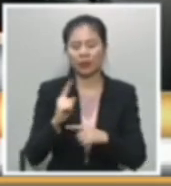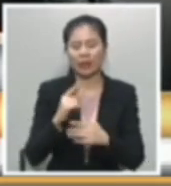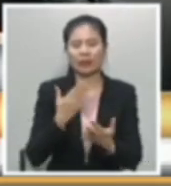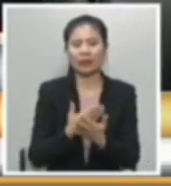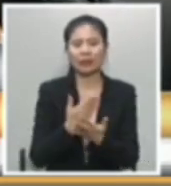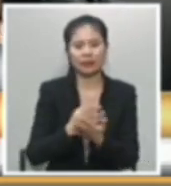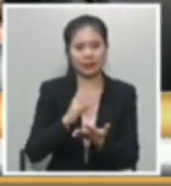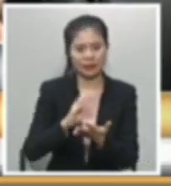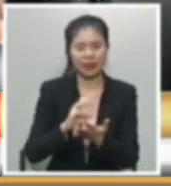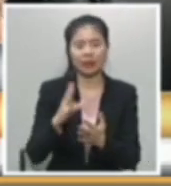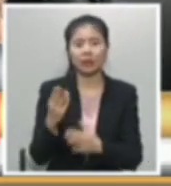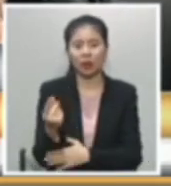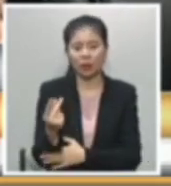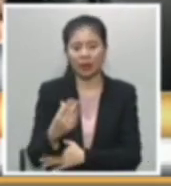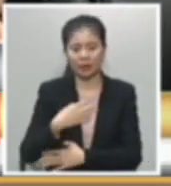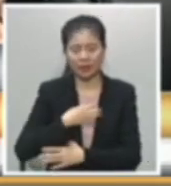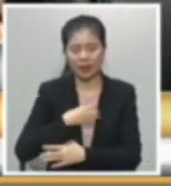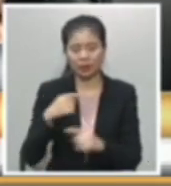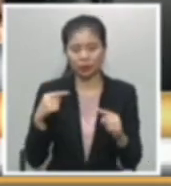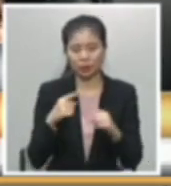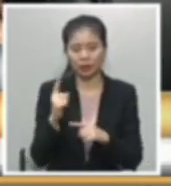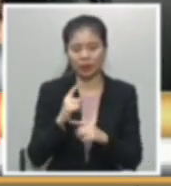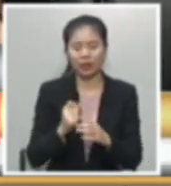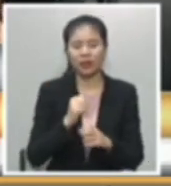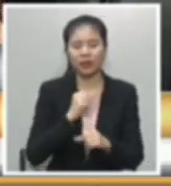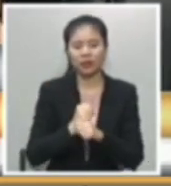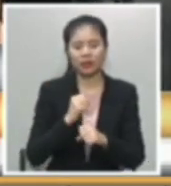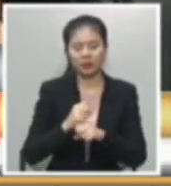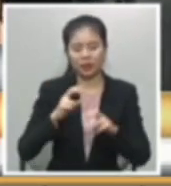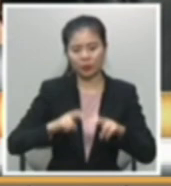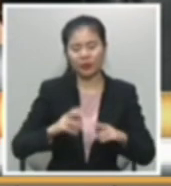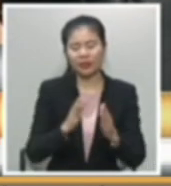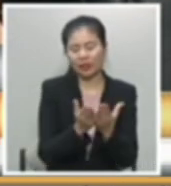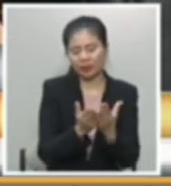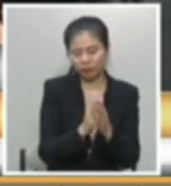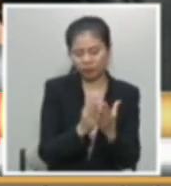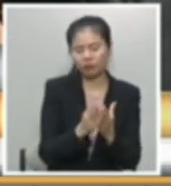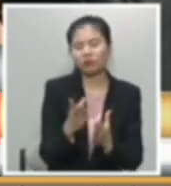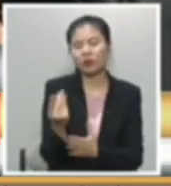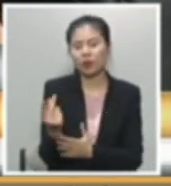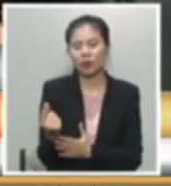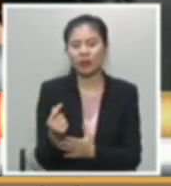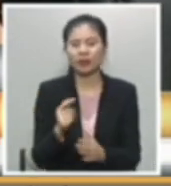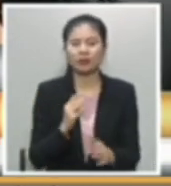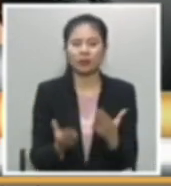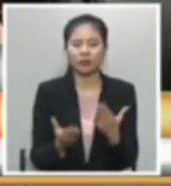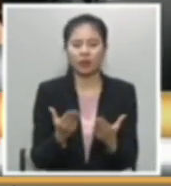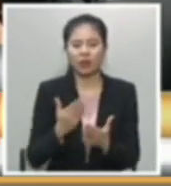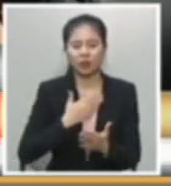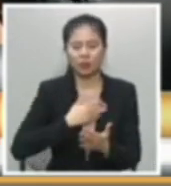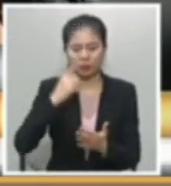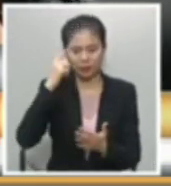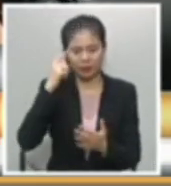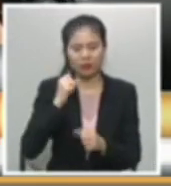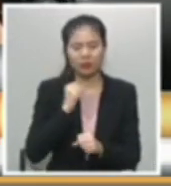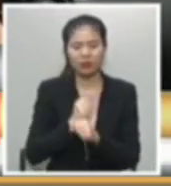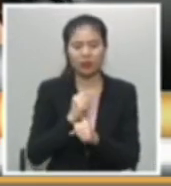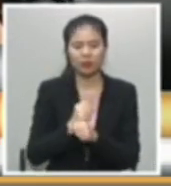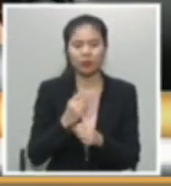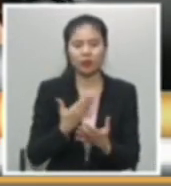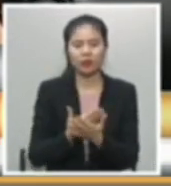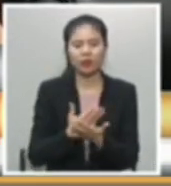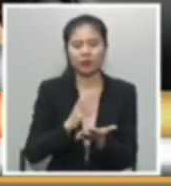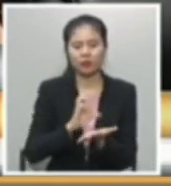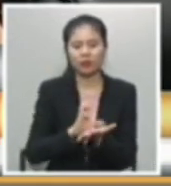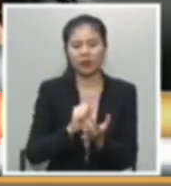ไหร่เราอยากได้งานวิจัยกี่เล่มซึ่งผมมองว่าสิ่งที่มันควรจะเป็นก็คืองบวิจัยและพั